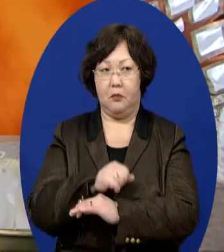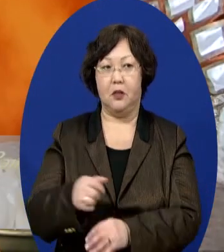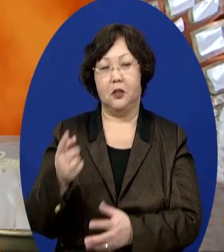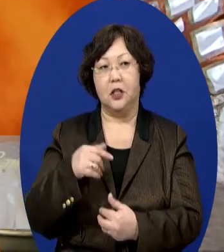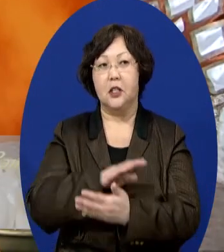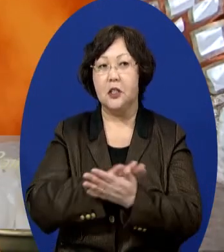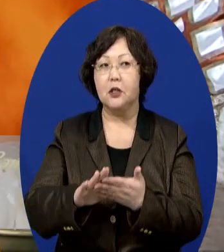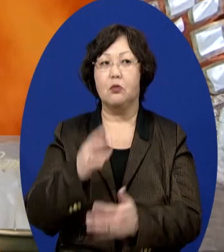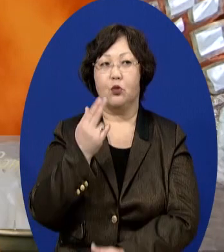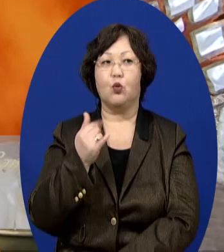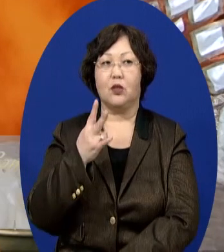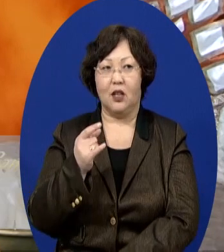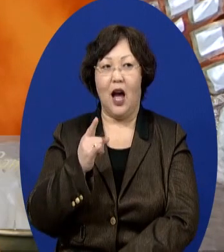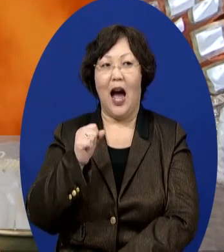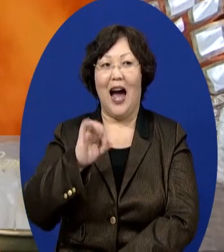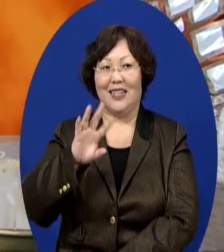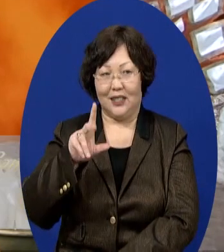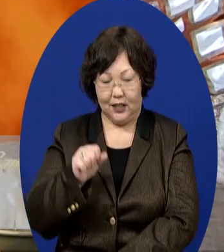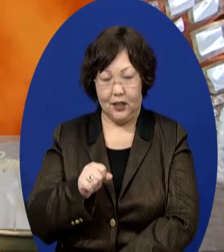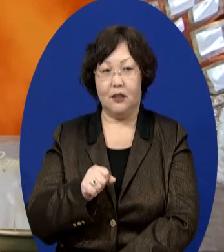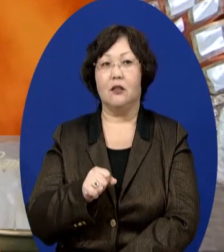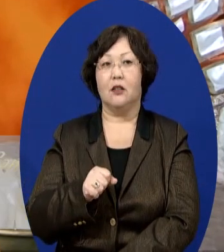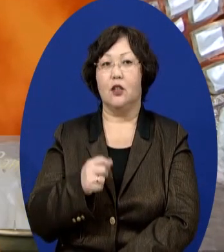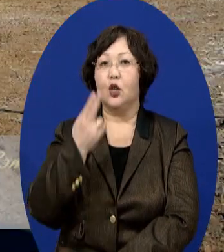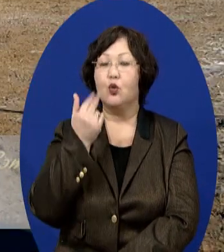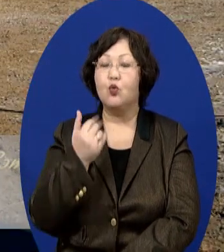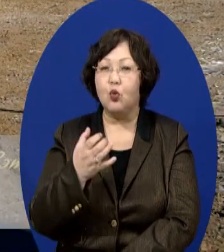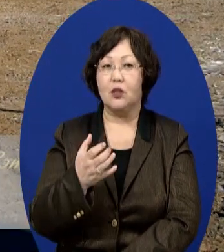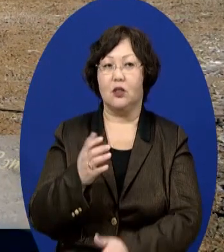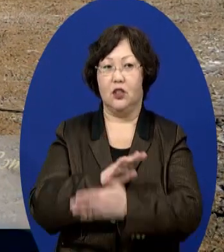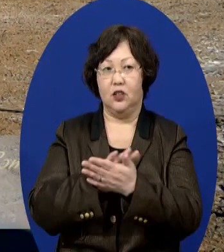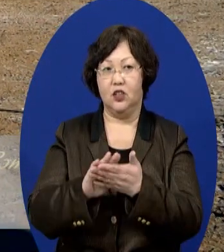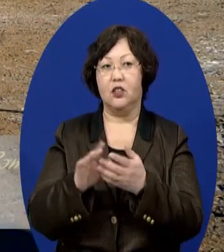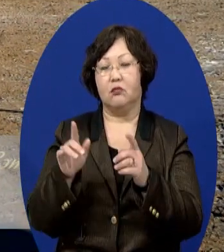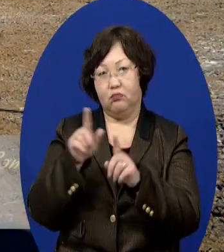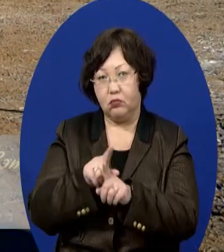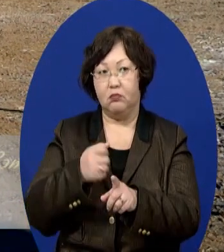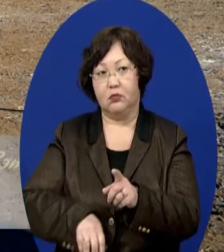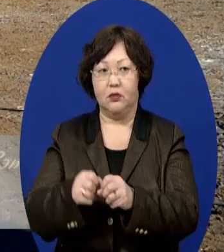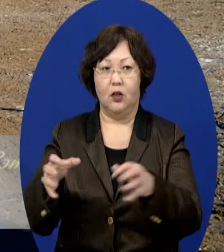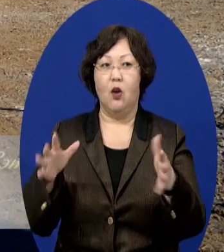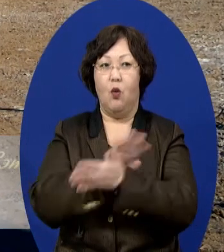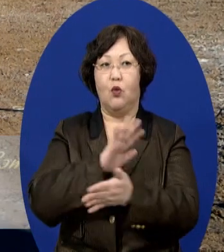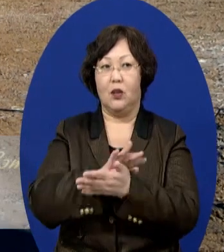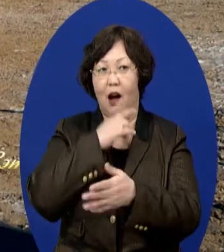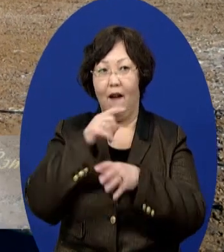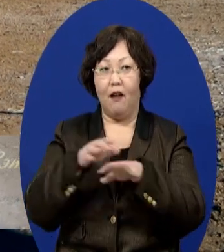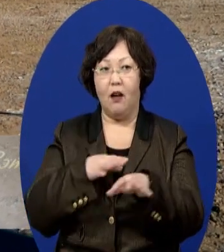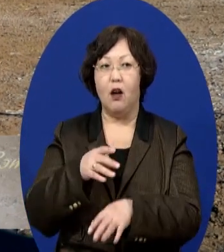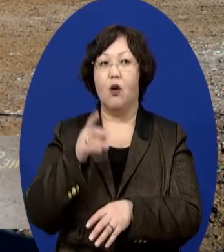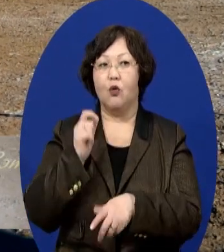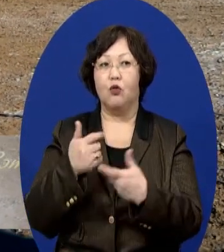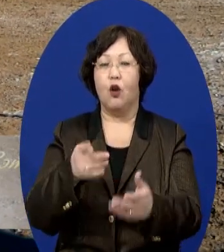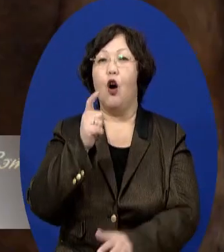цэвэр цусны азраг хооноос оруулж ирсэн азраг авч цус сэл бичил байна. За одоо хурдан хүлэг хүн заяа нэгдэг ч бас л ховор хөв тавлин